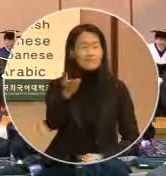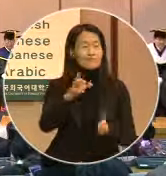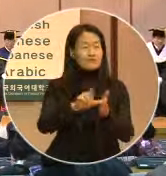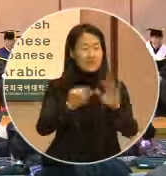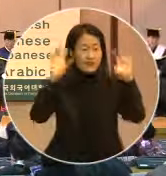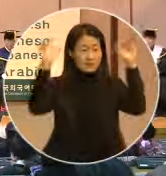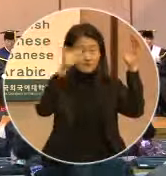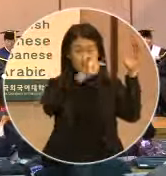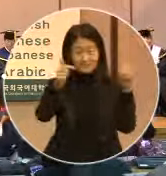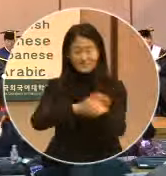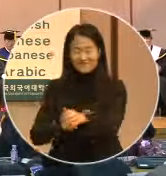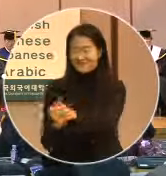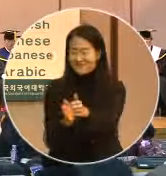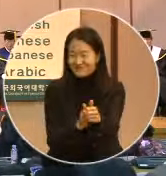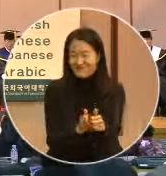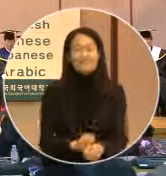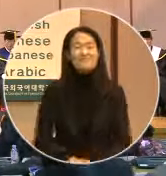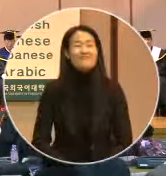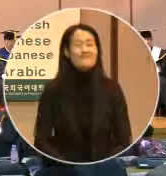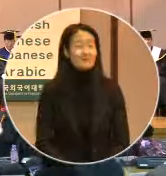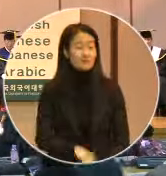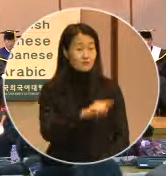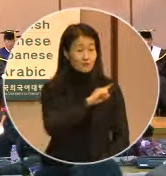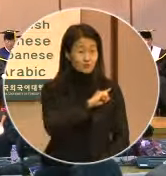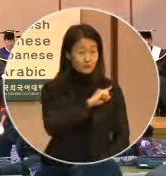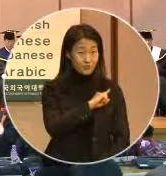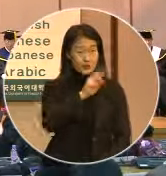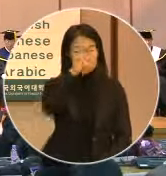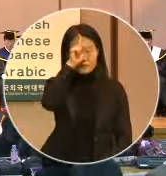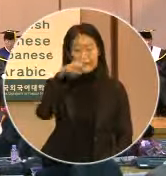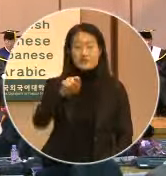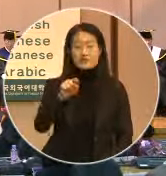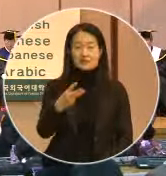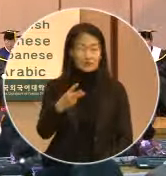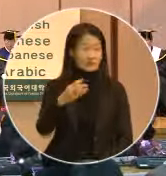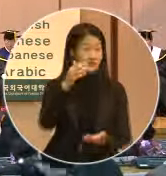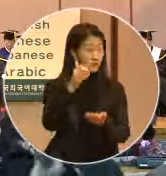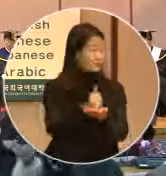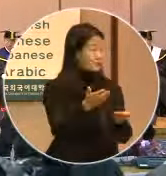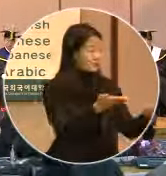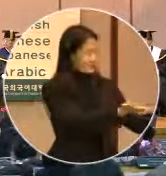박수로 맞이해주시면 감사하겠습니다. 먼저 박철 총장님께서